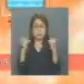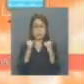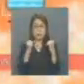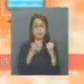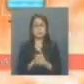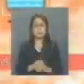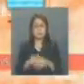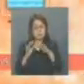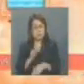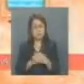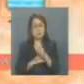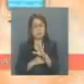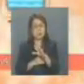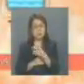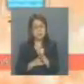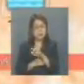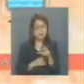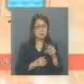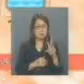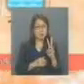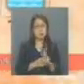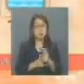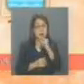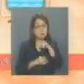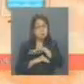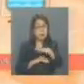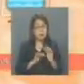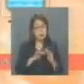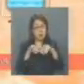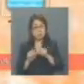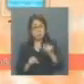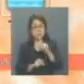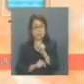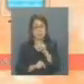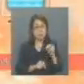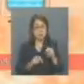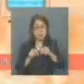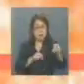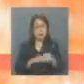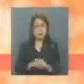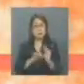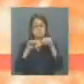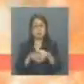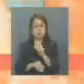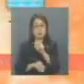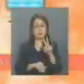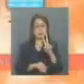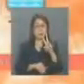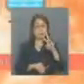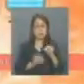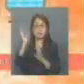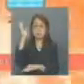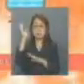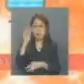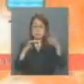สุด 15-16 องศาเซลเซียสทะเลมีคลื่นสูงประมาณ1เมตรห่างฝั่งคลื่นสูง 1-2 เมตรภาคใต้มีฝนฟ้าคะนองกระ